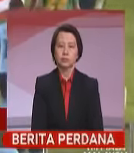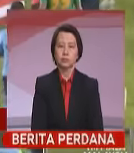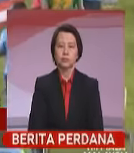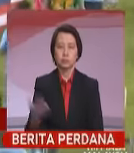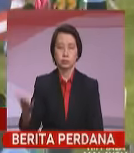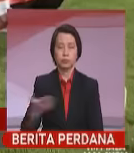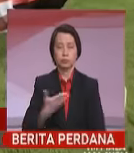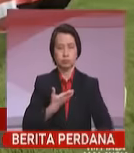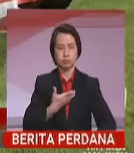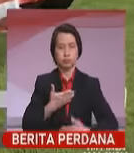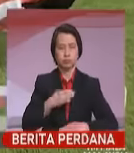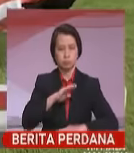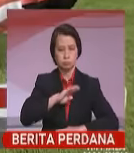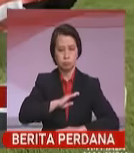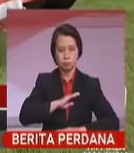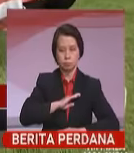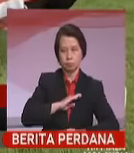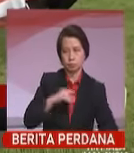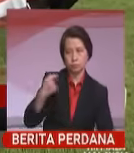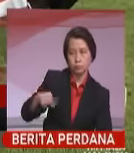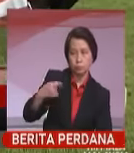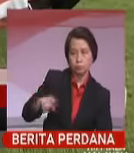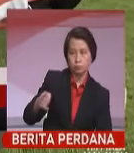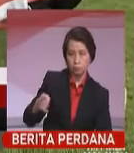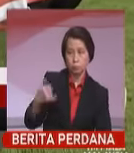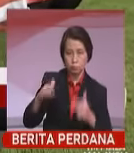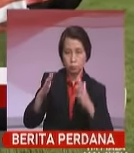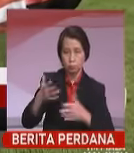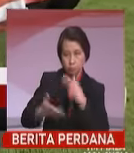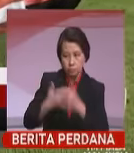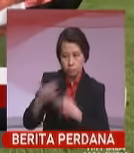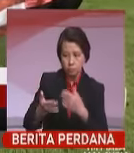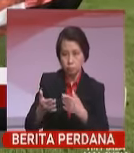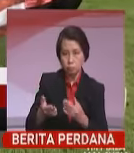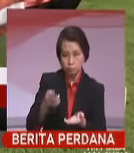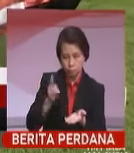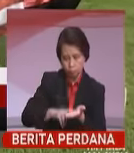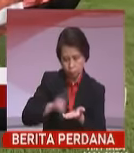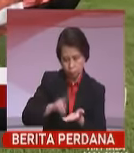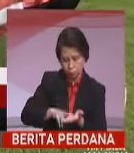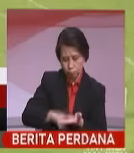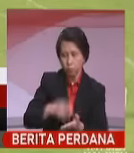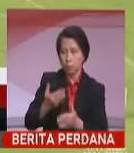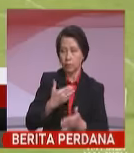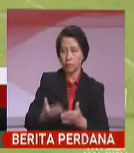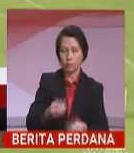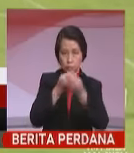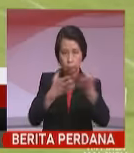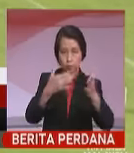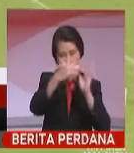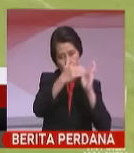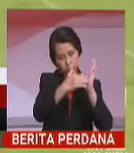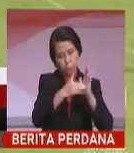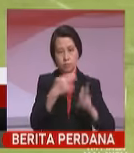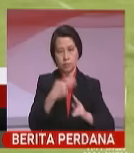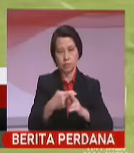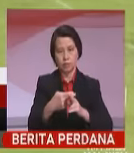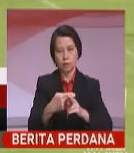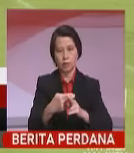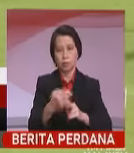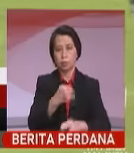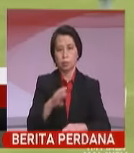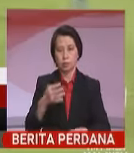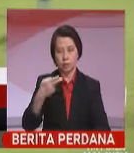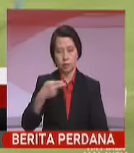Jelasnya beliau berpuas hati dengan kualiti semua pemain berkenaan yang kini dalam proses dokumentasi sebelum mengumumkan senarai nama dalam masa terdekat.